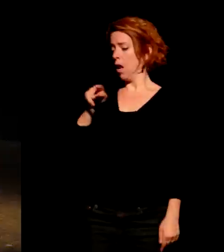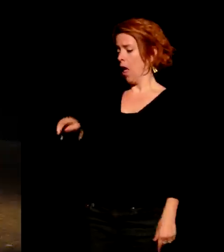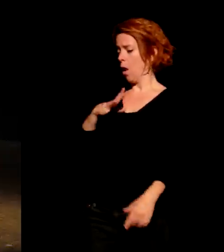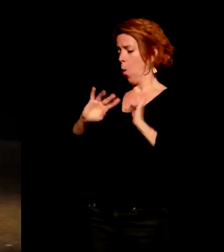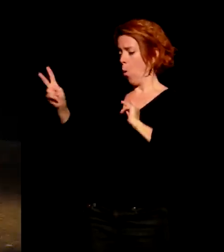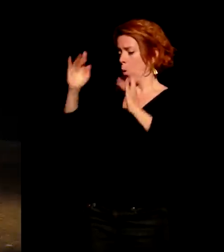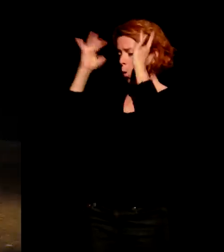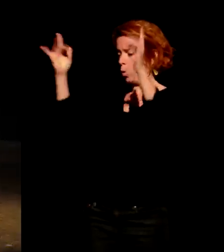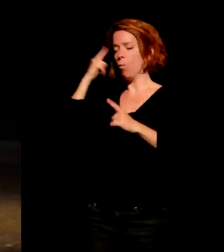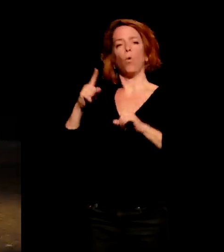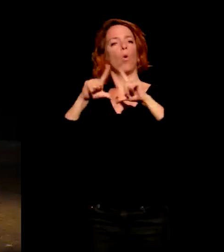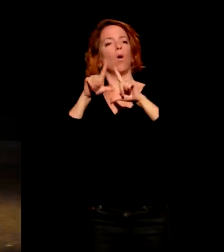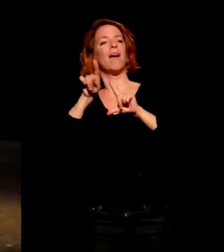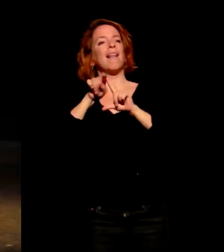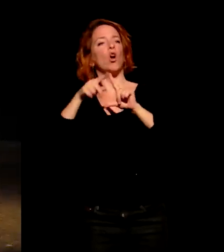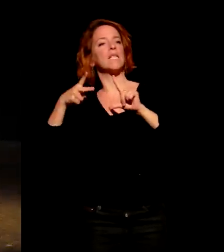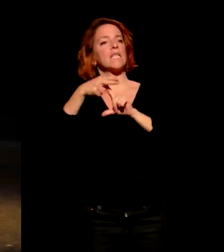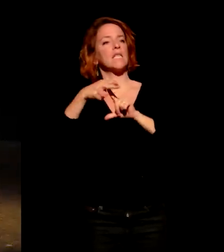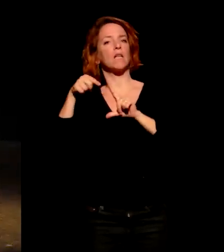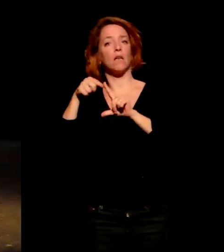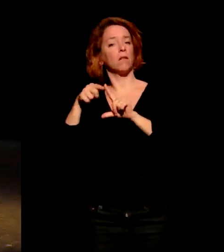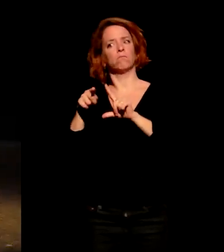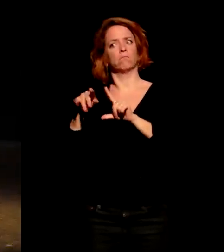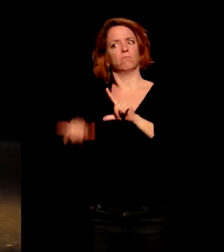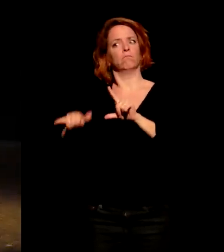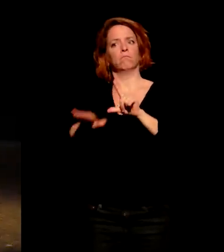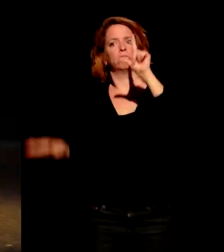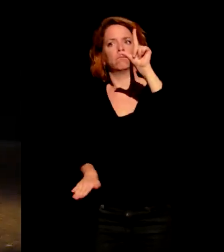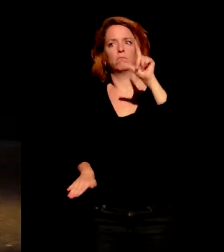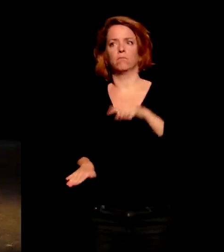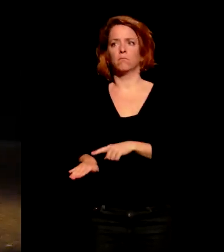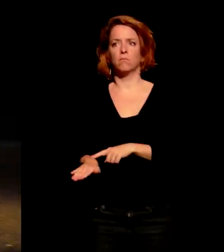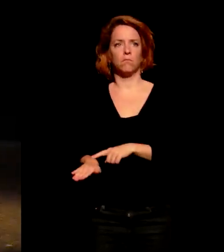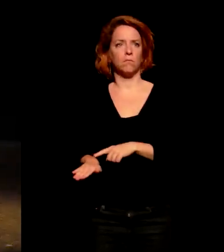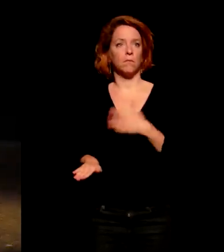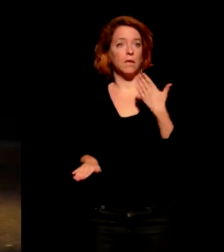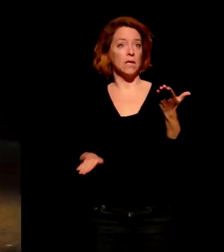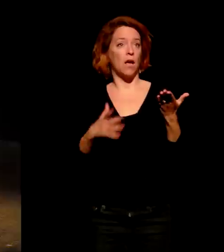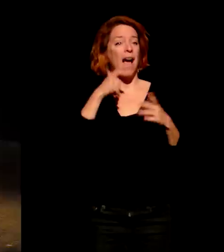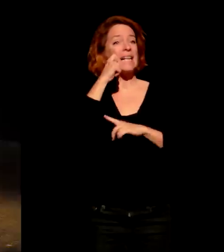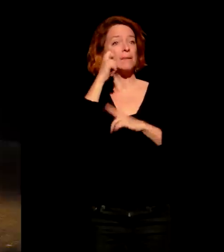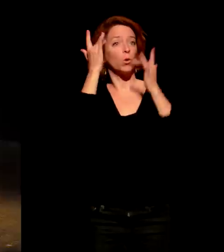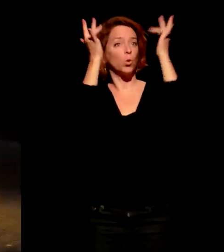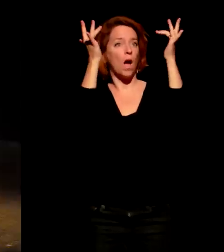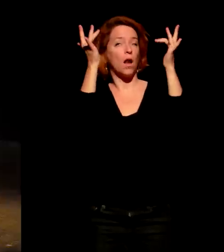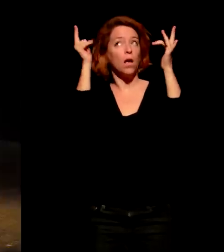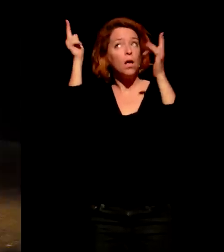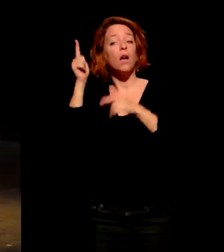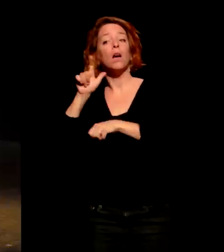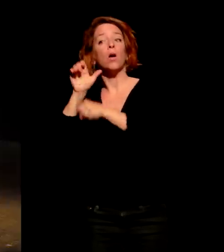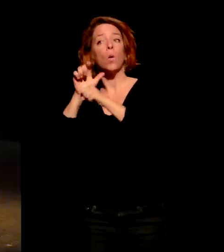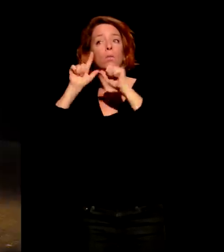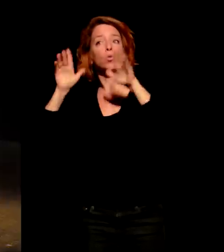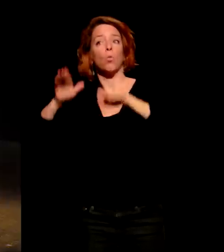Voilà. Donc, on nous a amené à penser le racisme en termes culturels, et l'islamophobie vient achever ce truc-là.